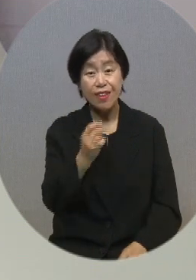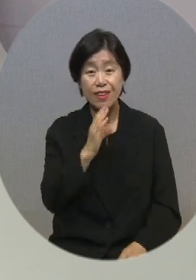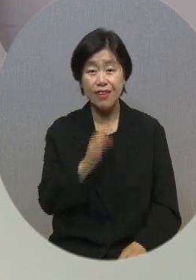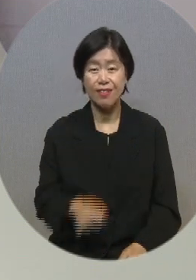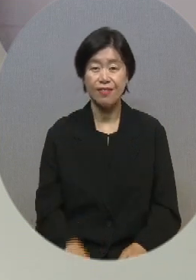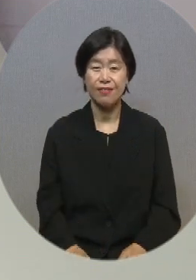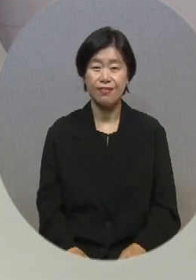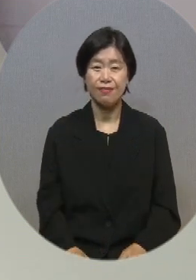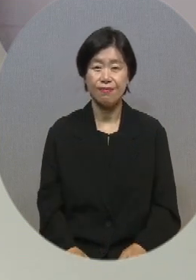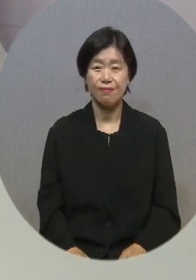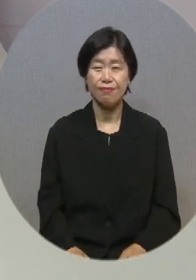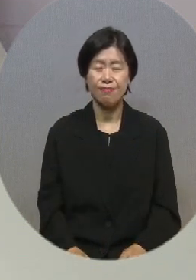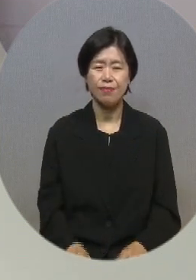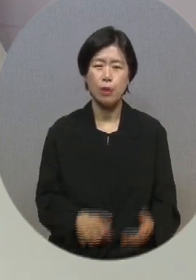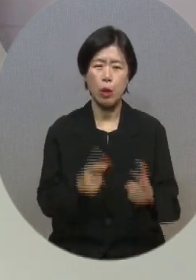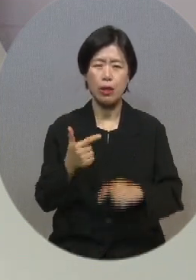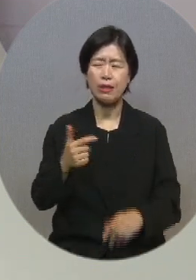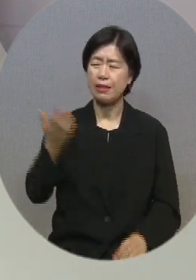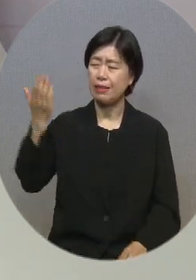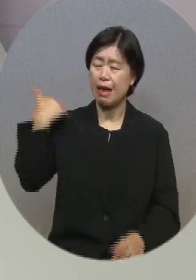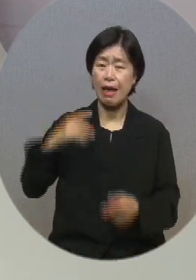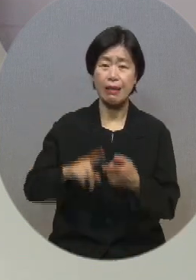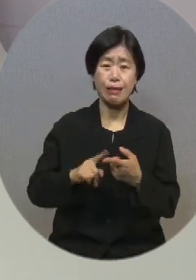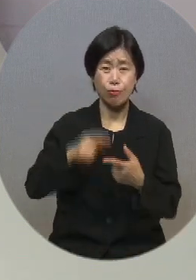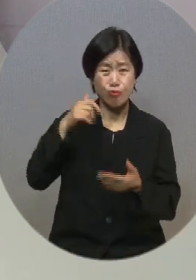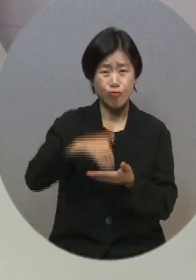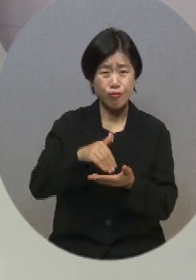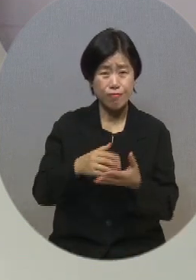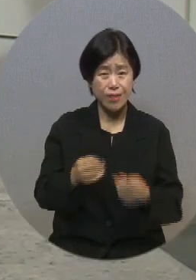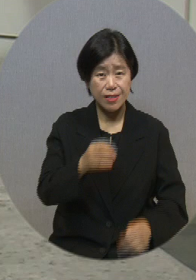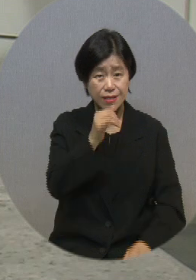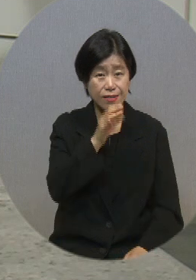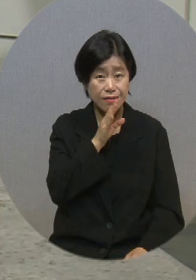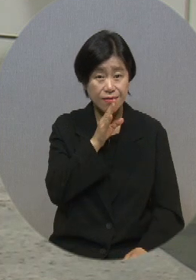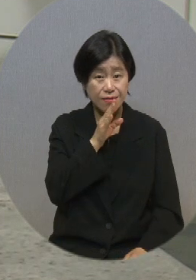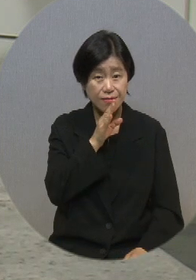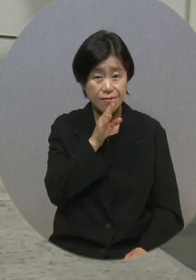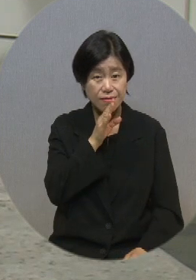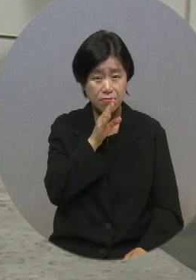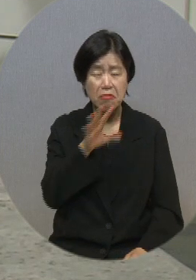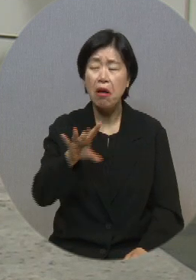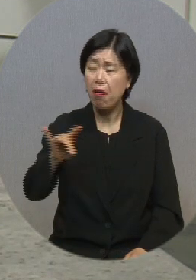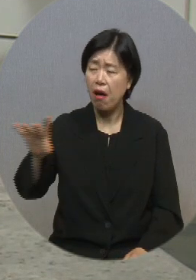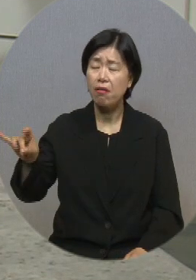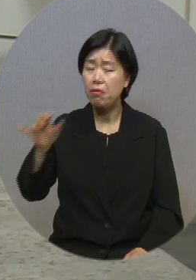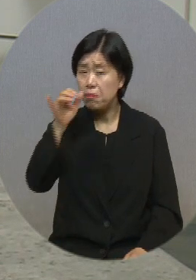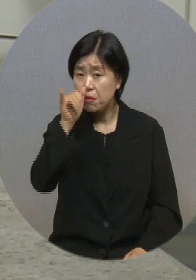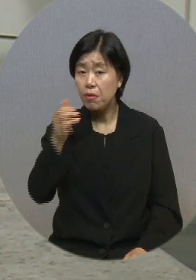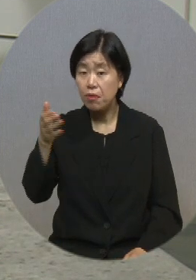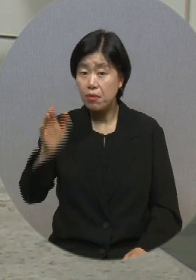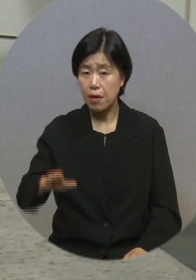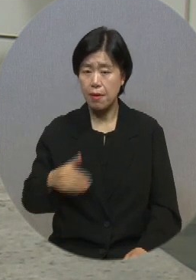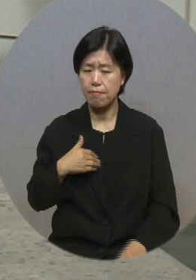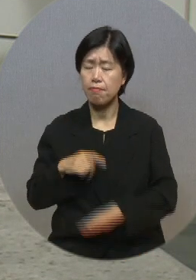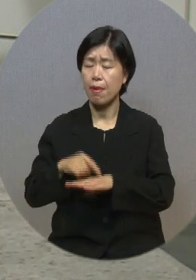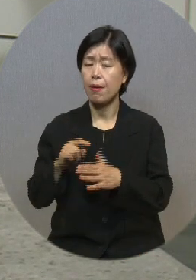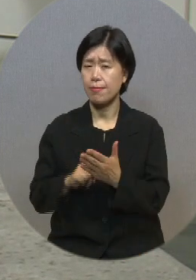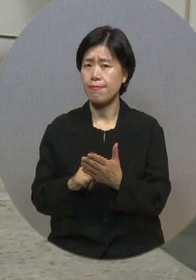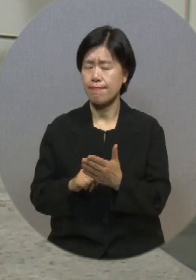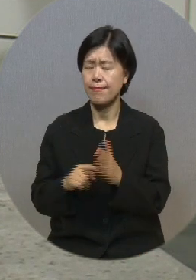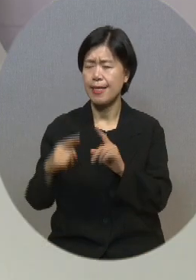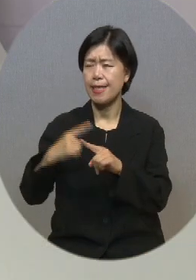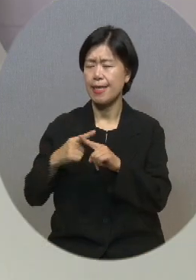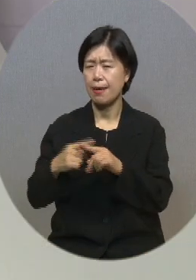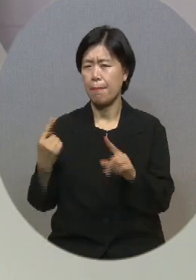또 암이 왔나? 막 이러고 그런 자책도 막 하고 그러시지. 아, 예, 그럴 때 있어도 마음을 받아야지요. 예.